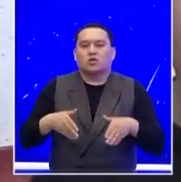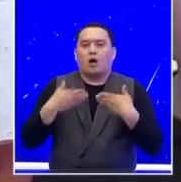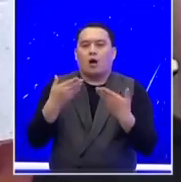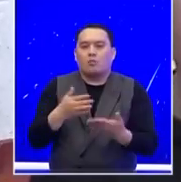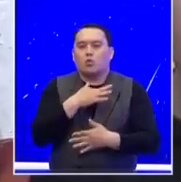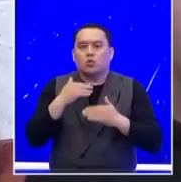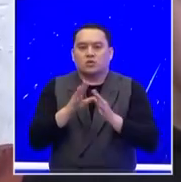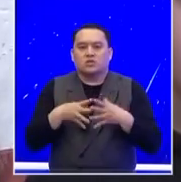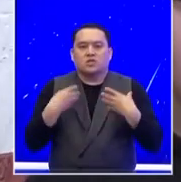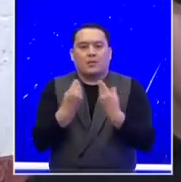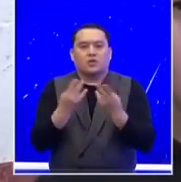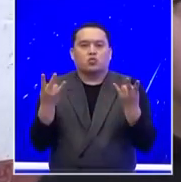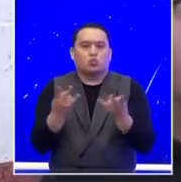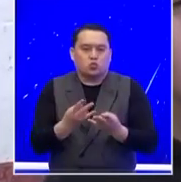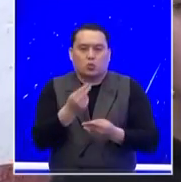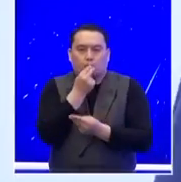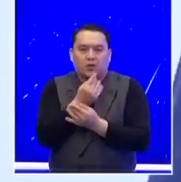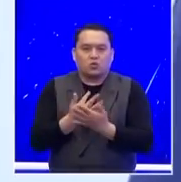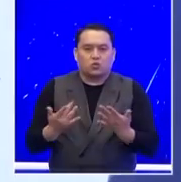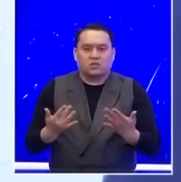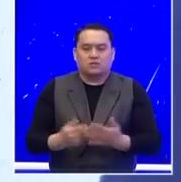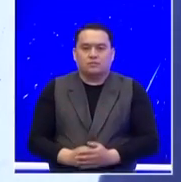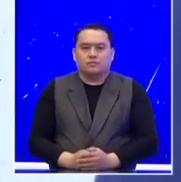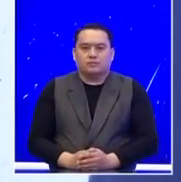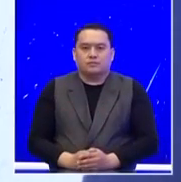Многодетной семье привезли самые необходимые продукты.